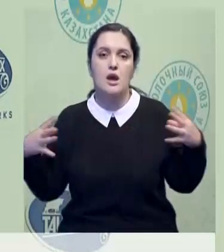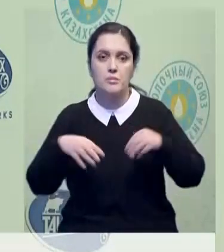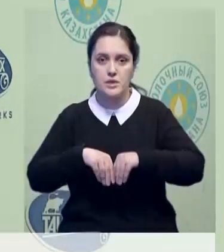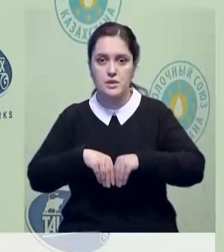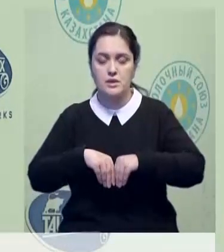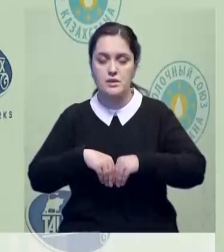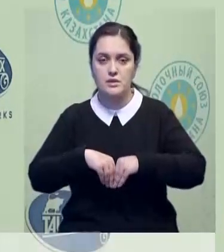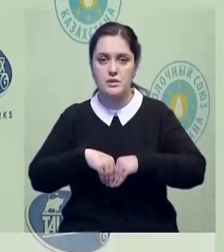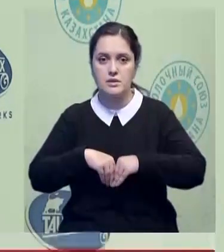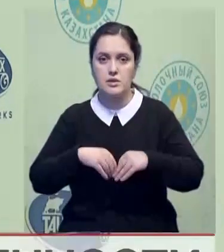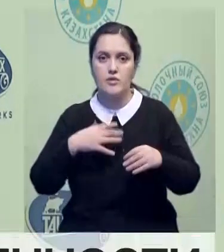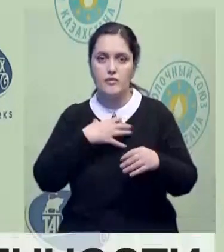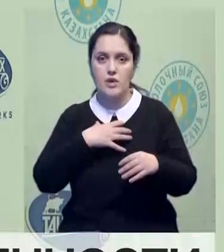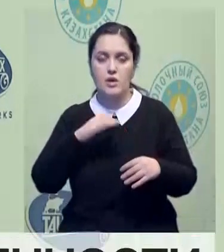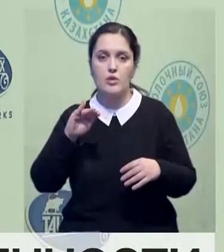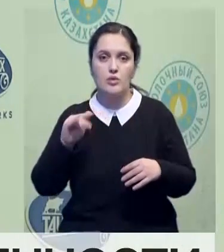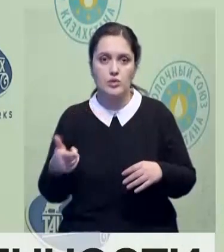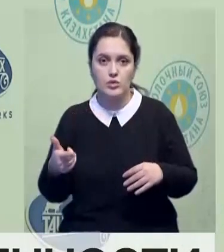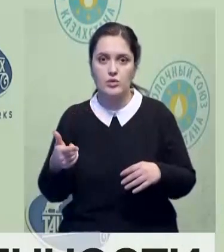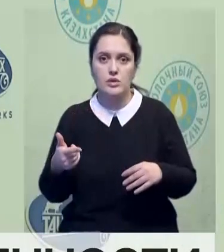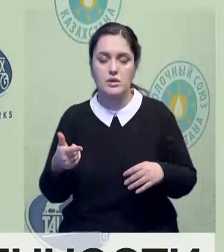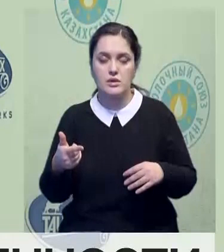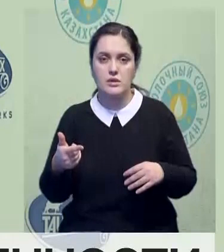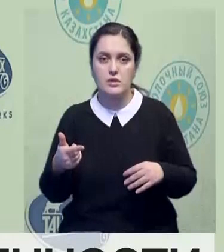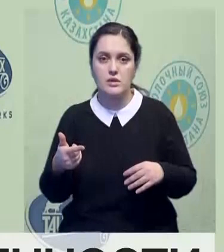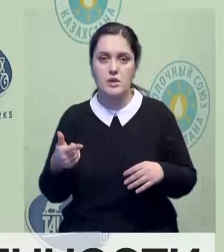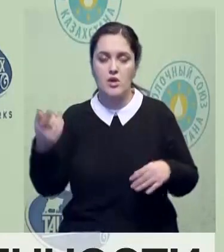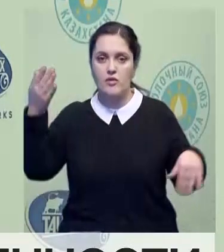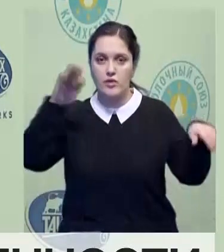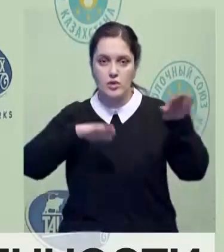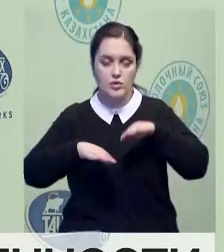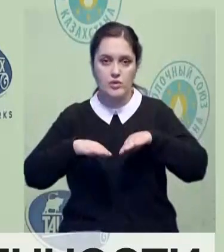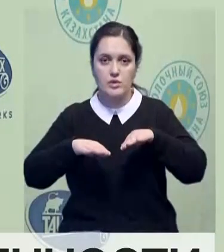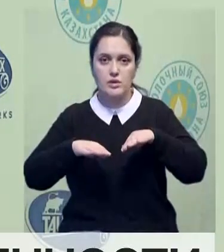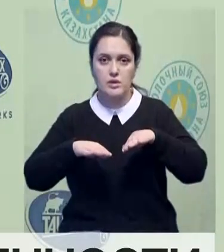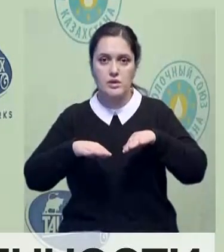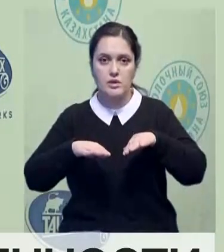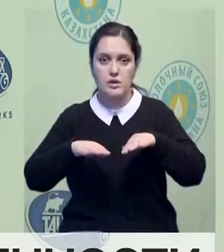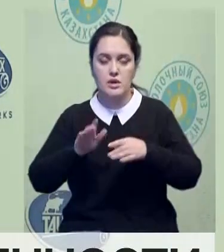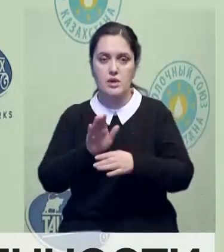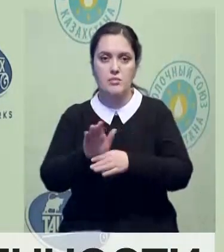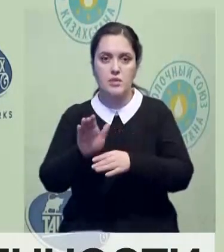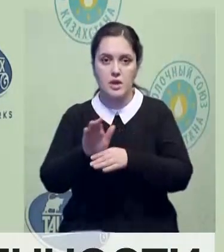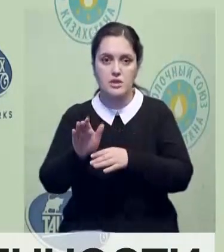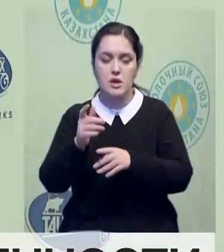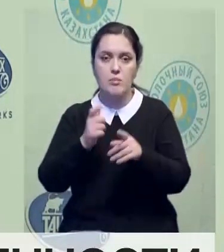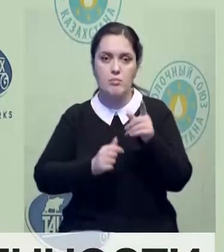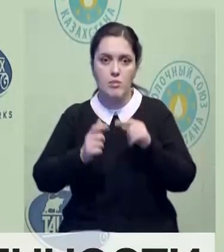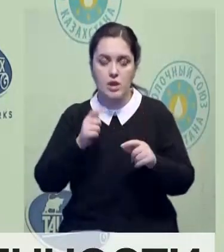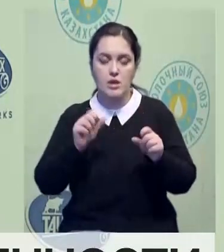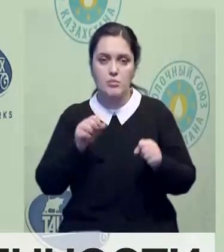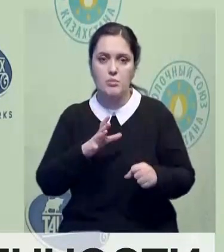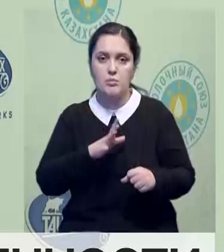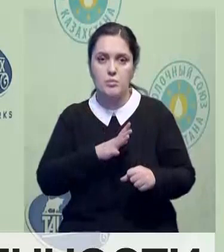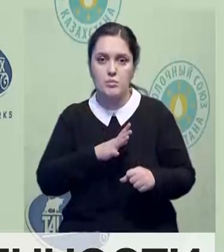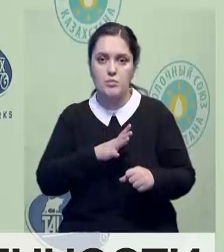Особенно кооперация важна здесь, на юге. То есть на юге, в горных регионах производство молока может